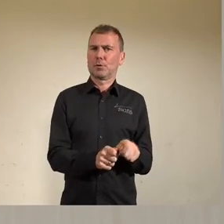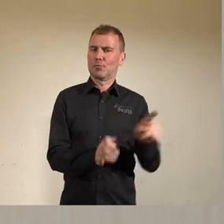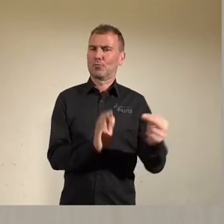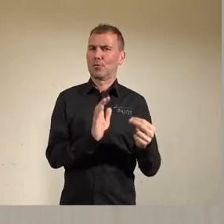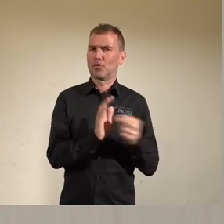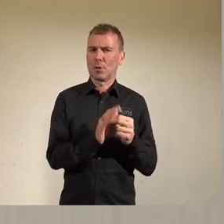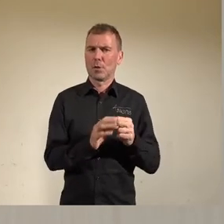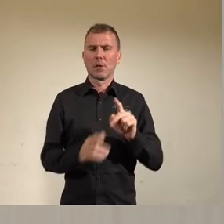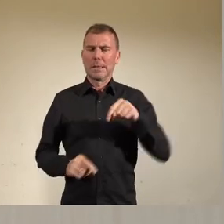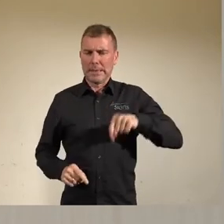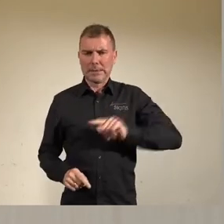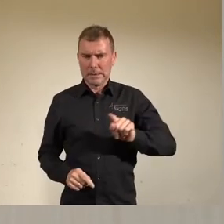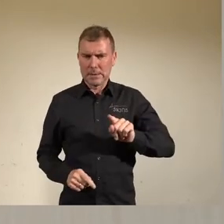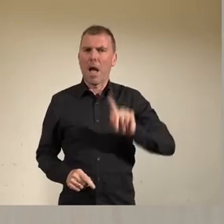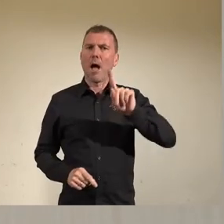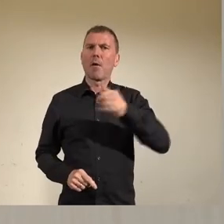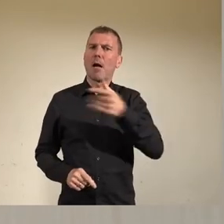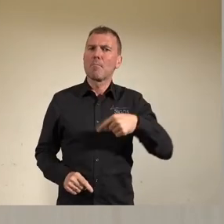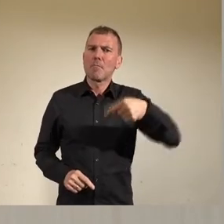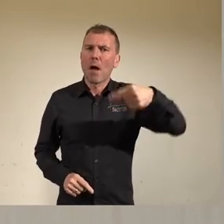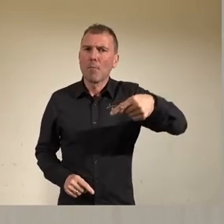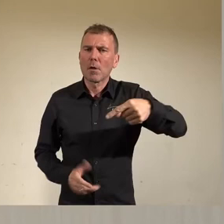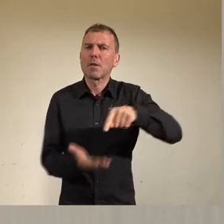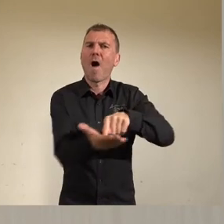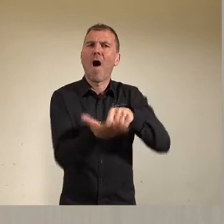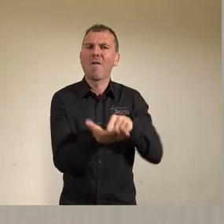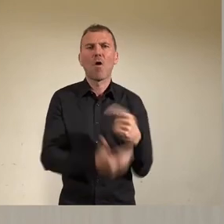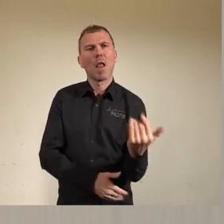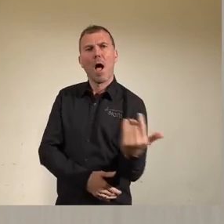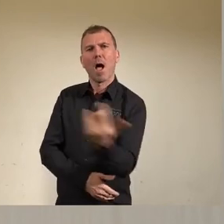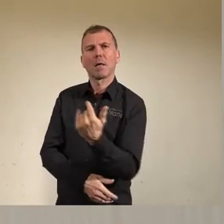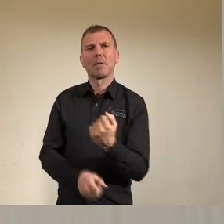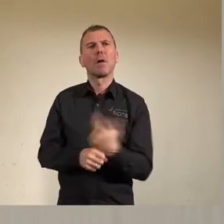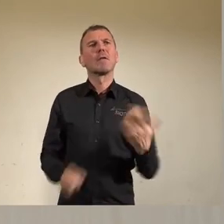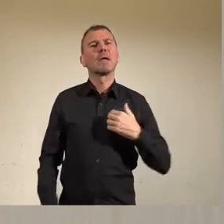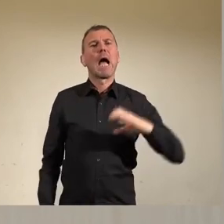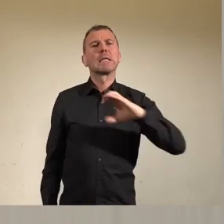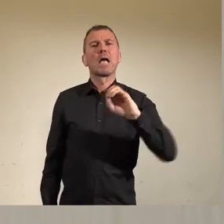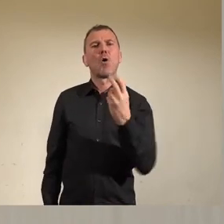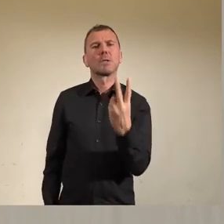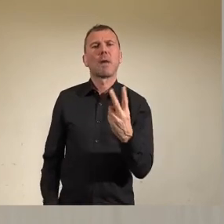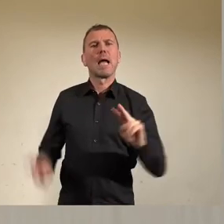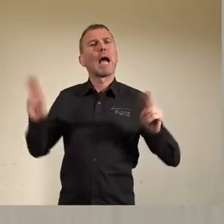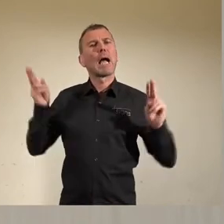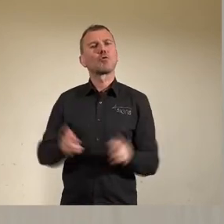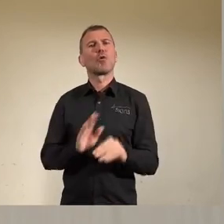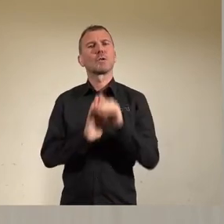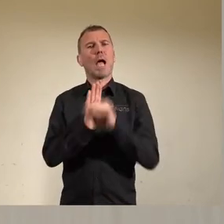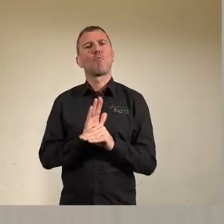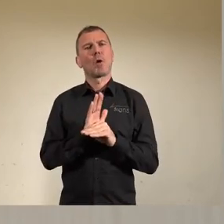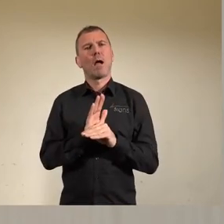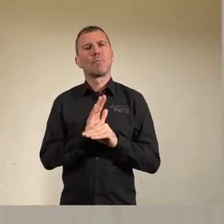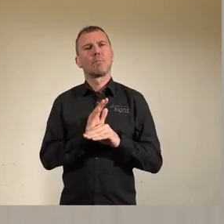in einigen Monaten eine Vorlage machen, Ideen bringen, wie wir ein CO2-Reduktionsprogramm auf den Weg bringen